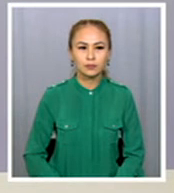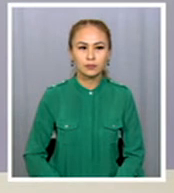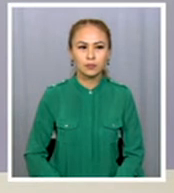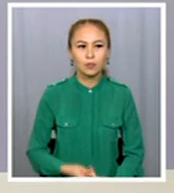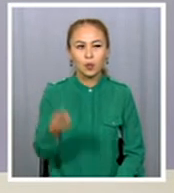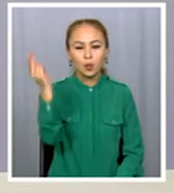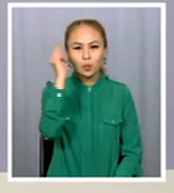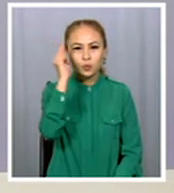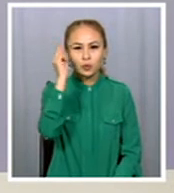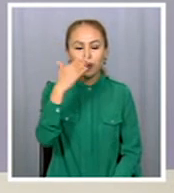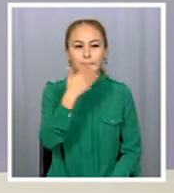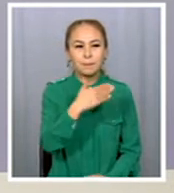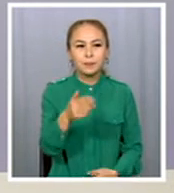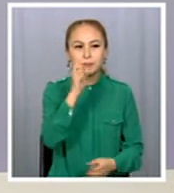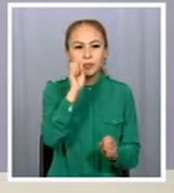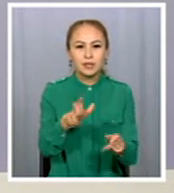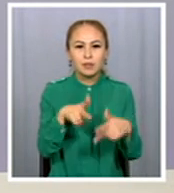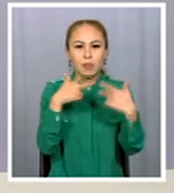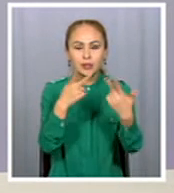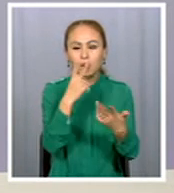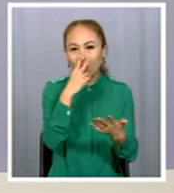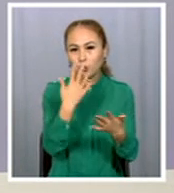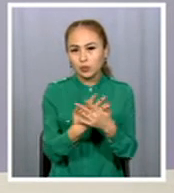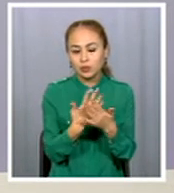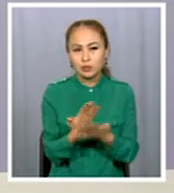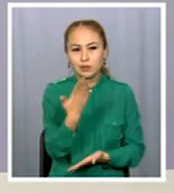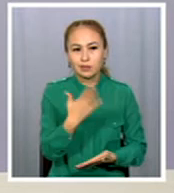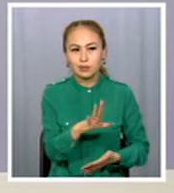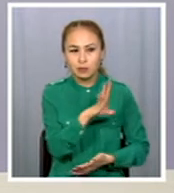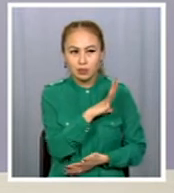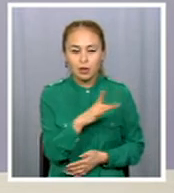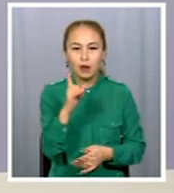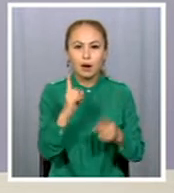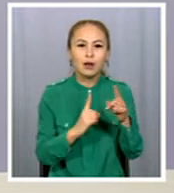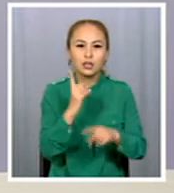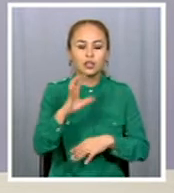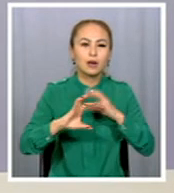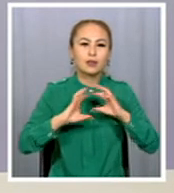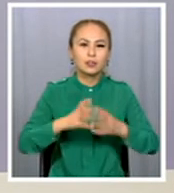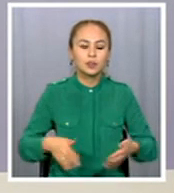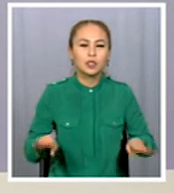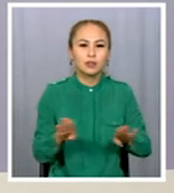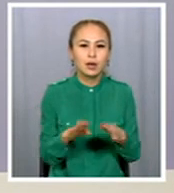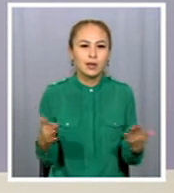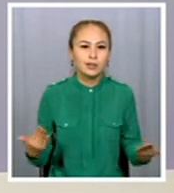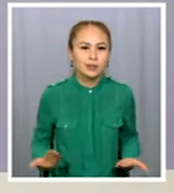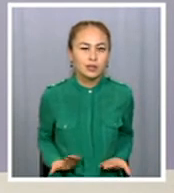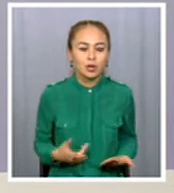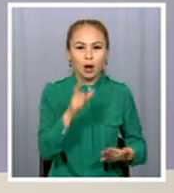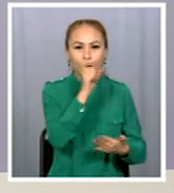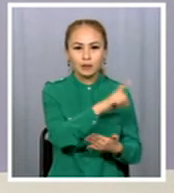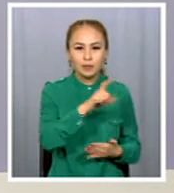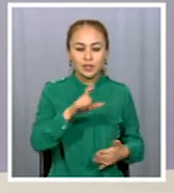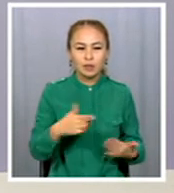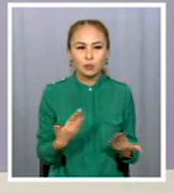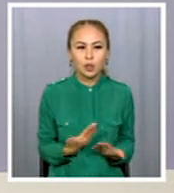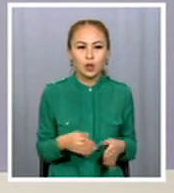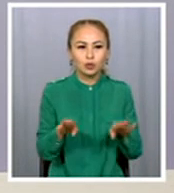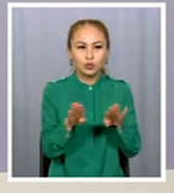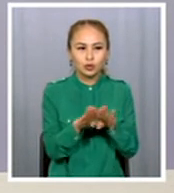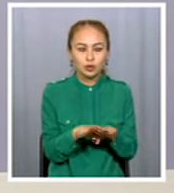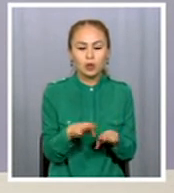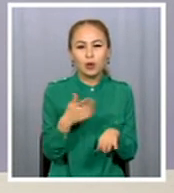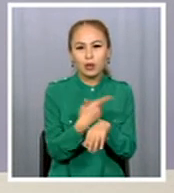Оқушылар, бейне материалды көрсеңіздер, ғарыш әлемін зерттеу адамзат баласы үшін